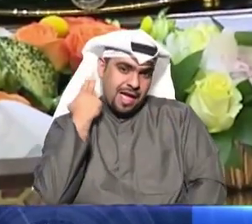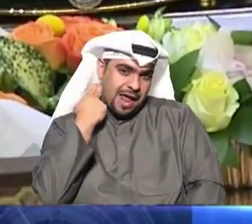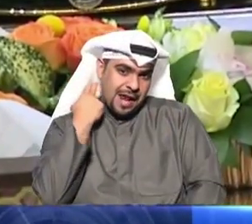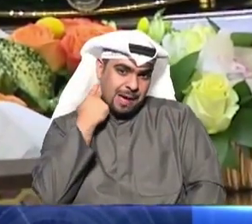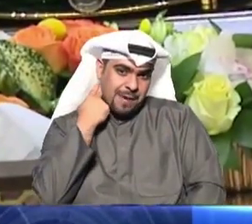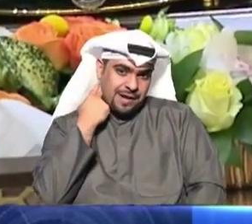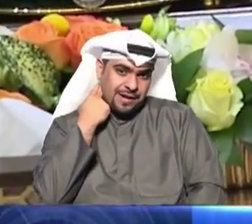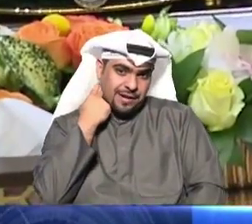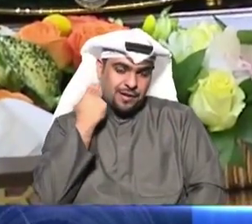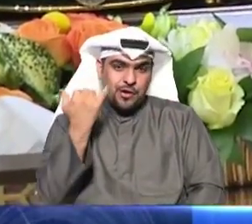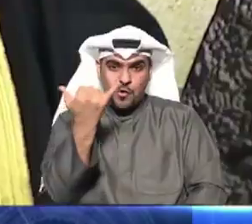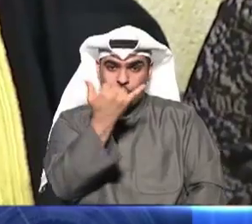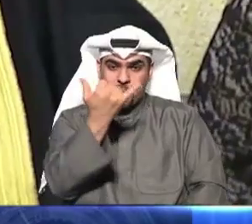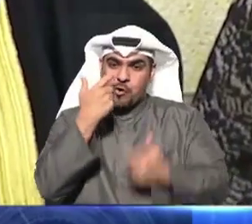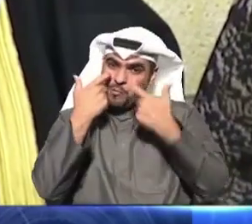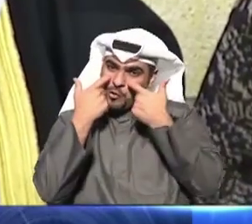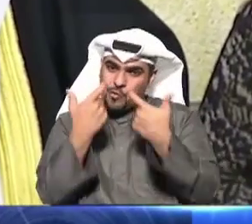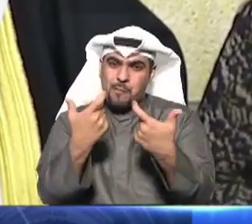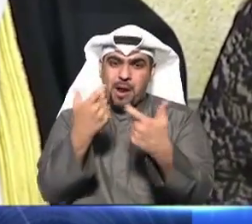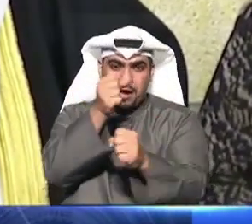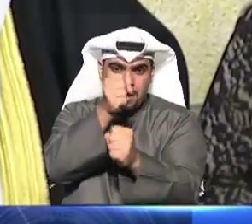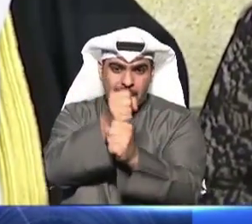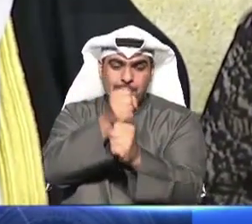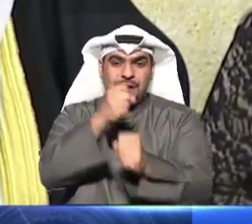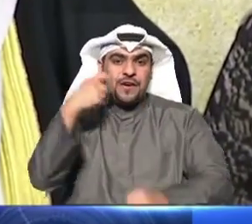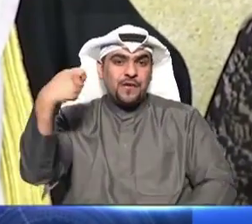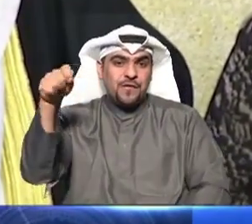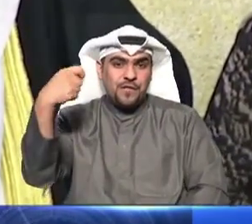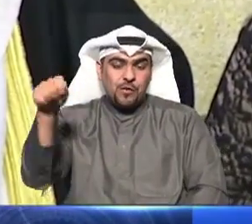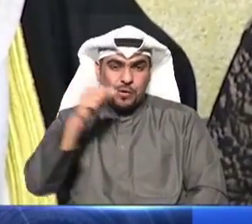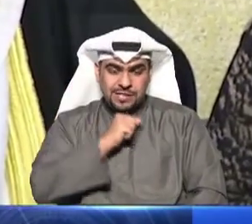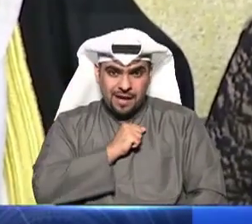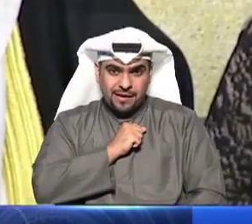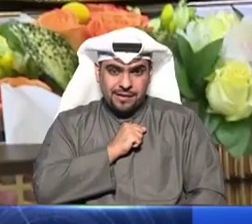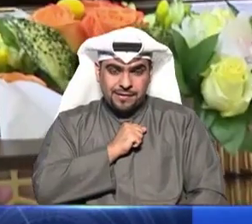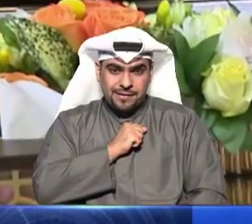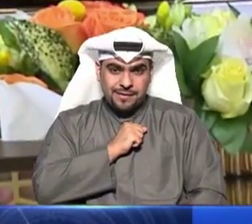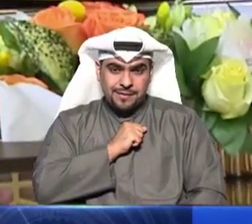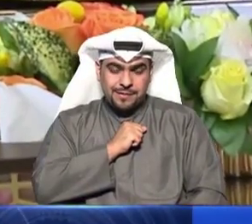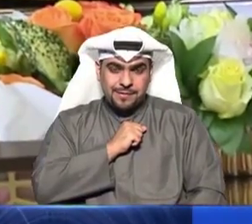مهتمين في عملكم، وما تسمعوا